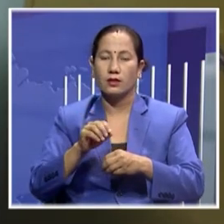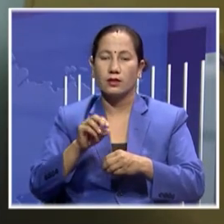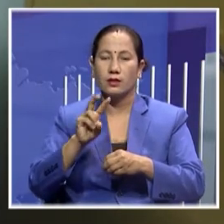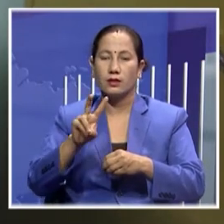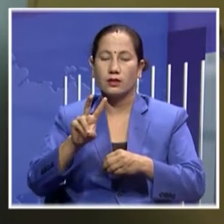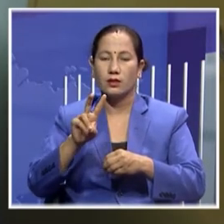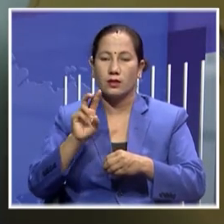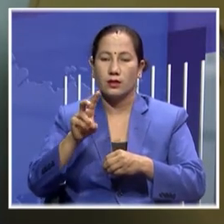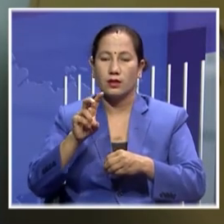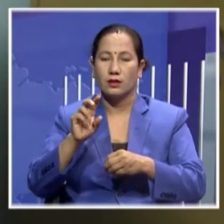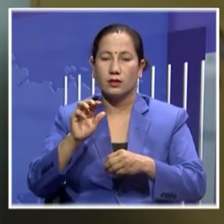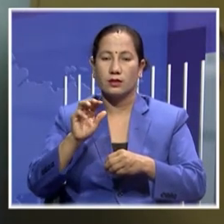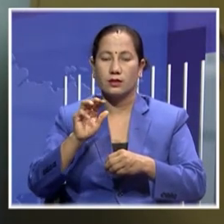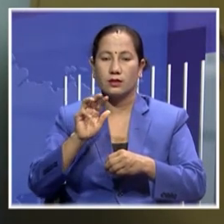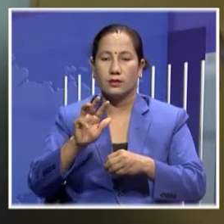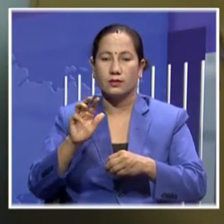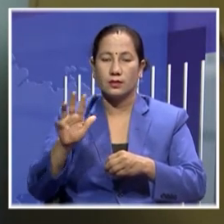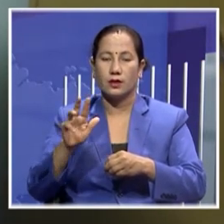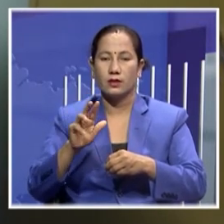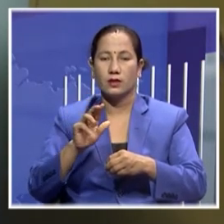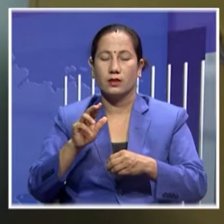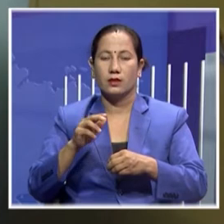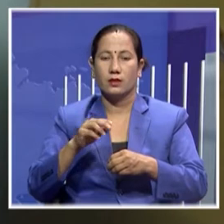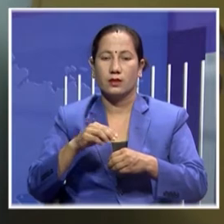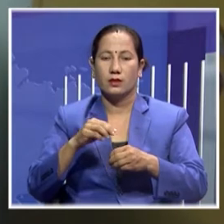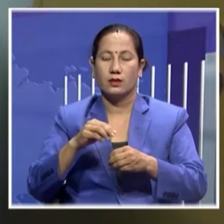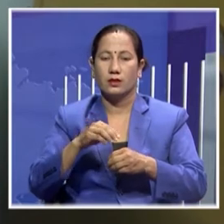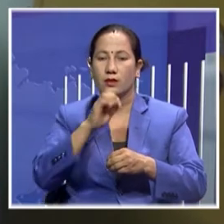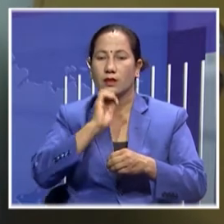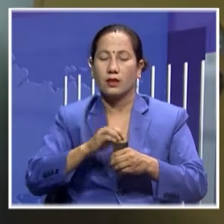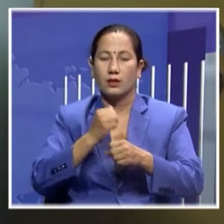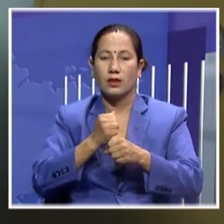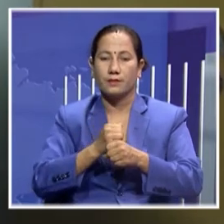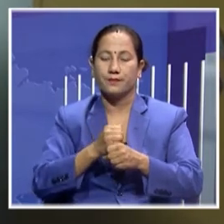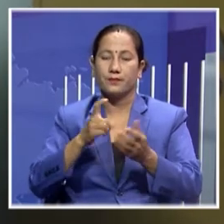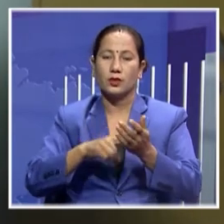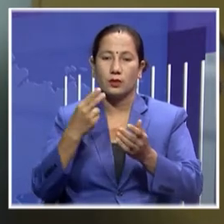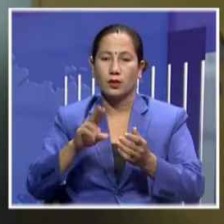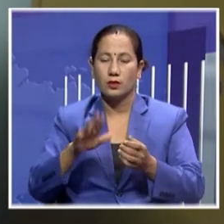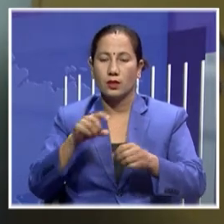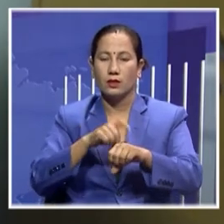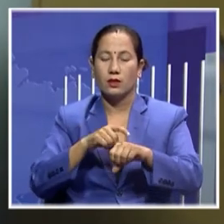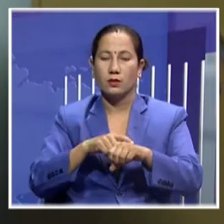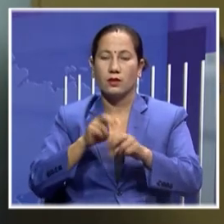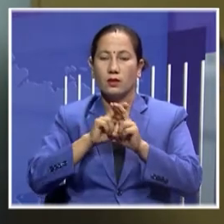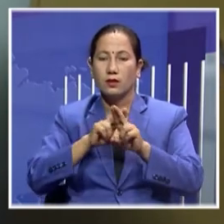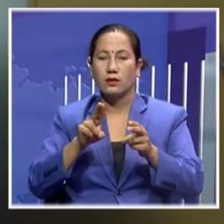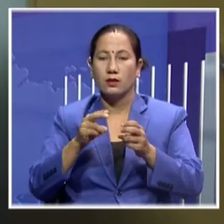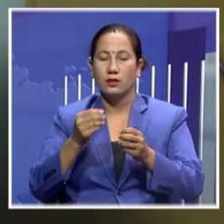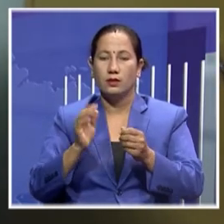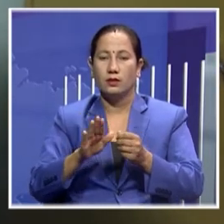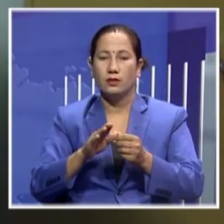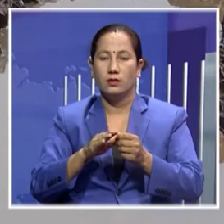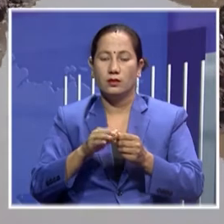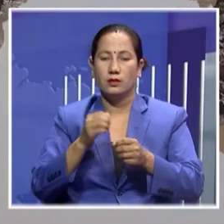2079 सालको। अब अहिले फेरि कामले चाहिँ स्पिड लिइरहेको छ, समयमै सम्पन्न हुने गरिकन हामीले